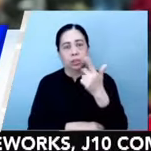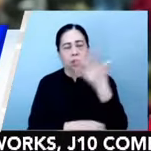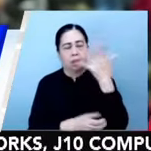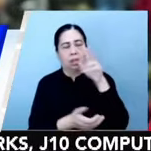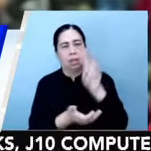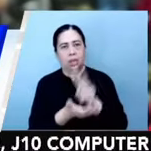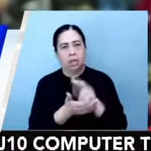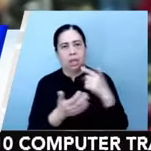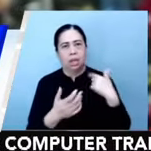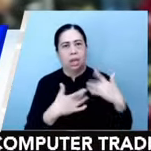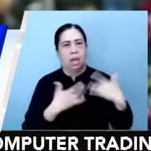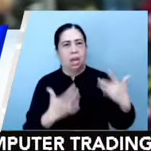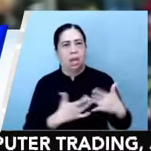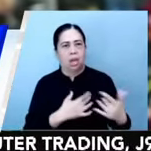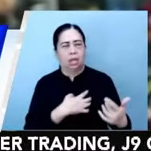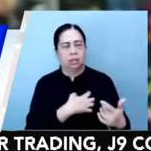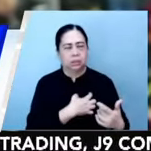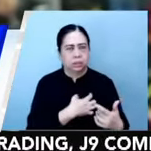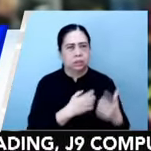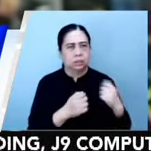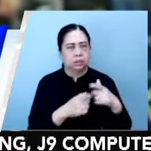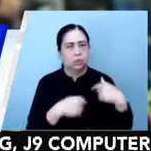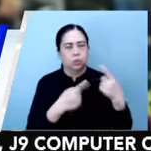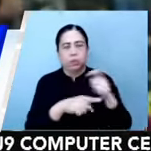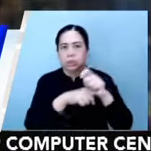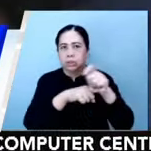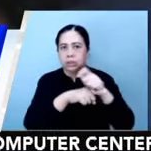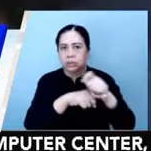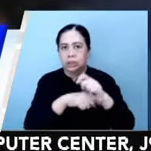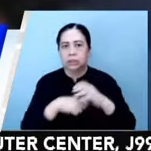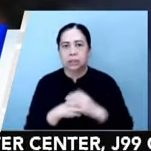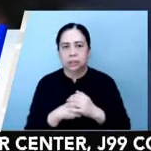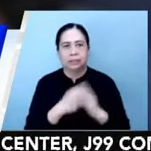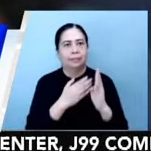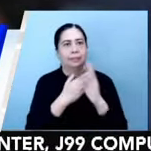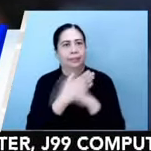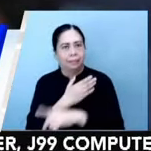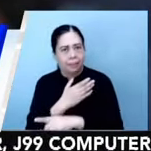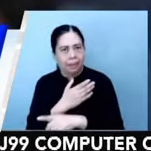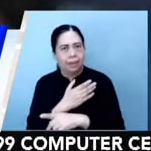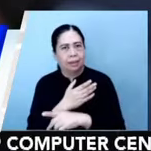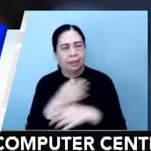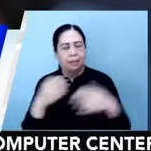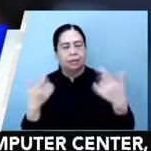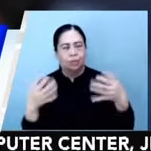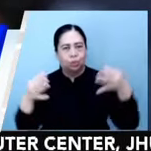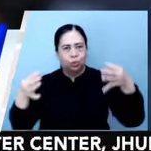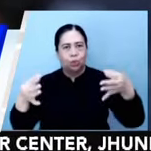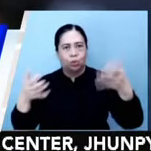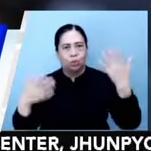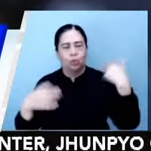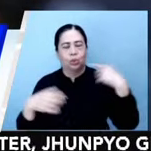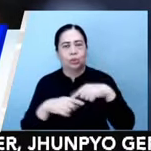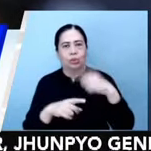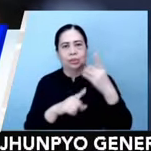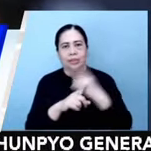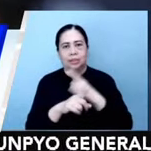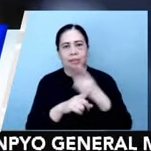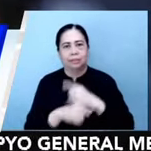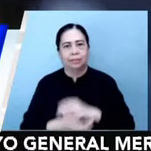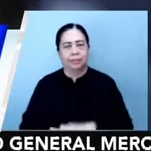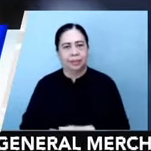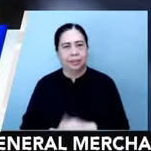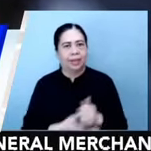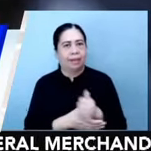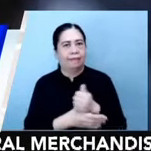si Bronny habang nasa training. Nakabalik siya sa hard court noong December. May average po siya ng